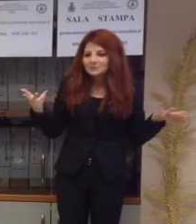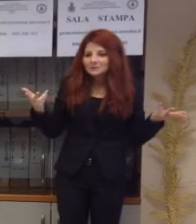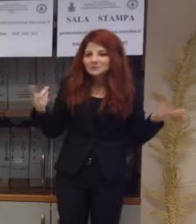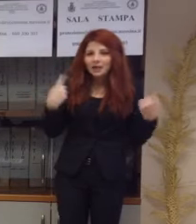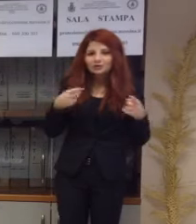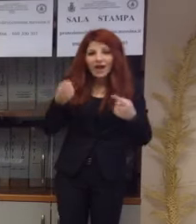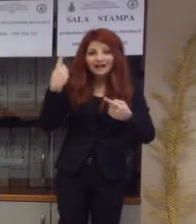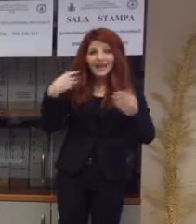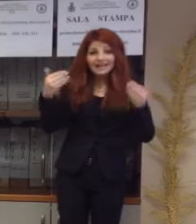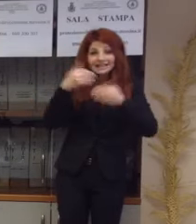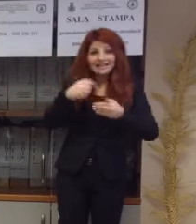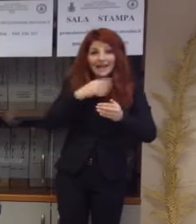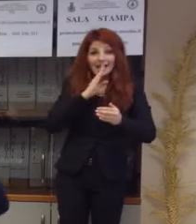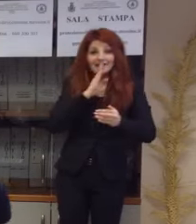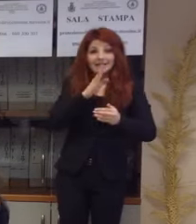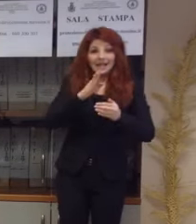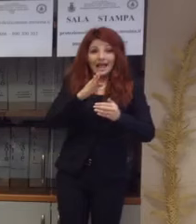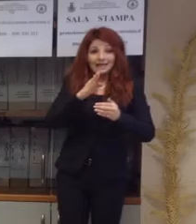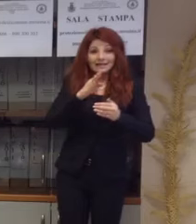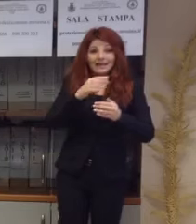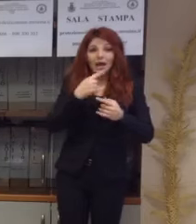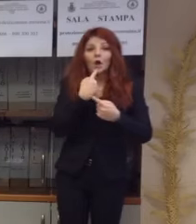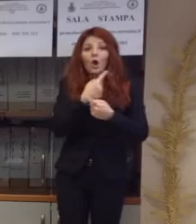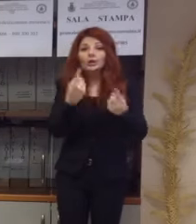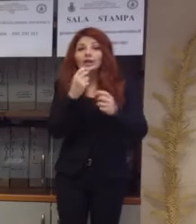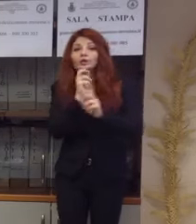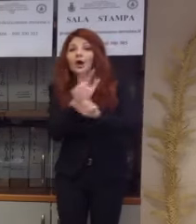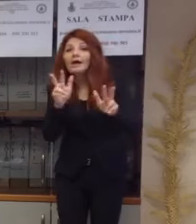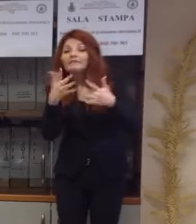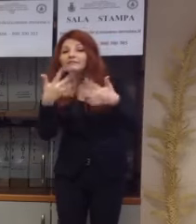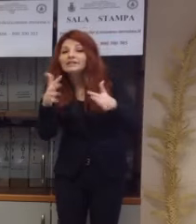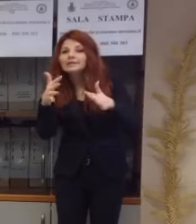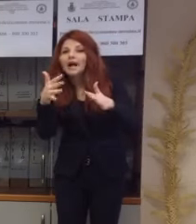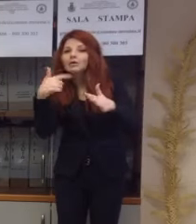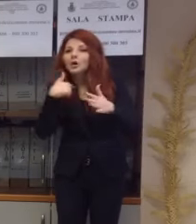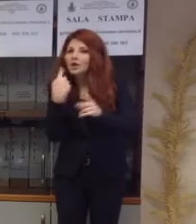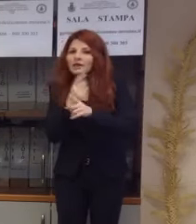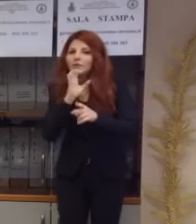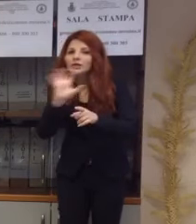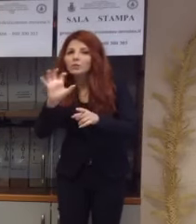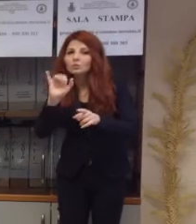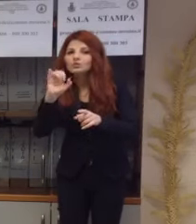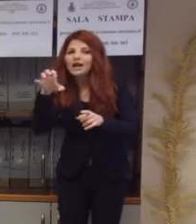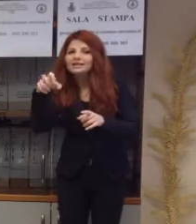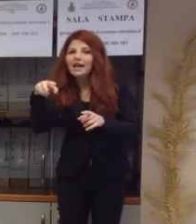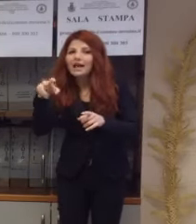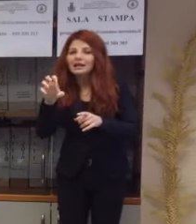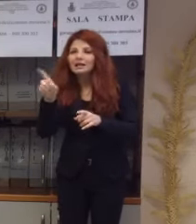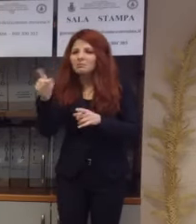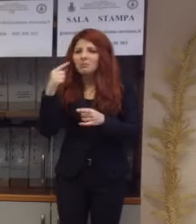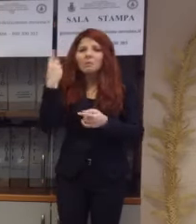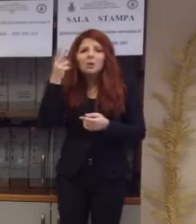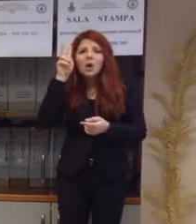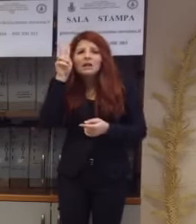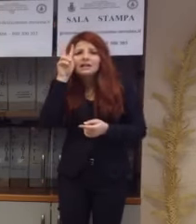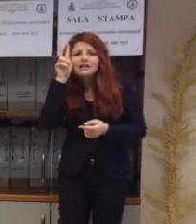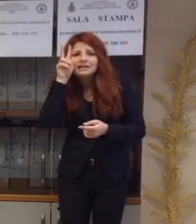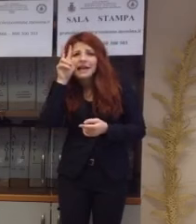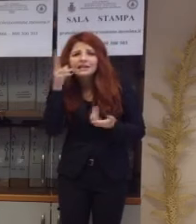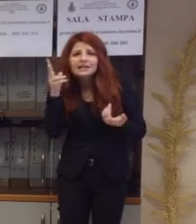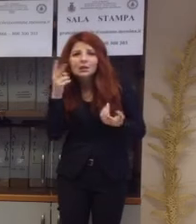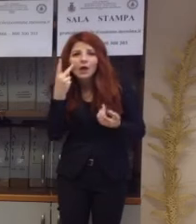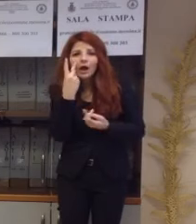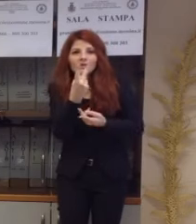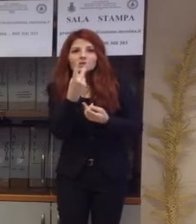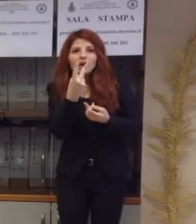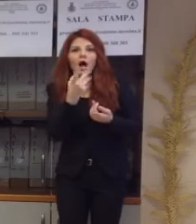stati talmente cretini, quindi delinquenti e cretini, hanno cambiato il post in diretta quasi. Alessandra,